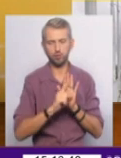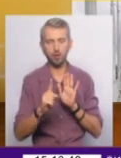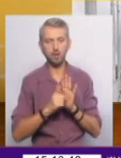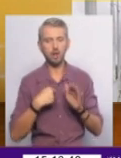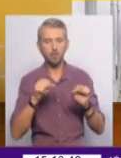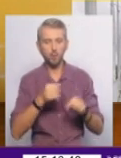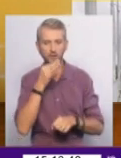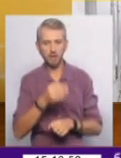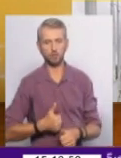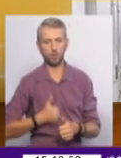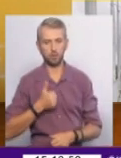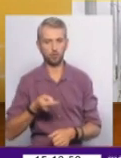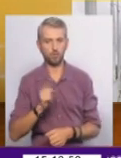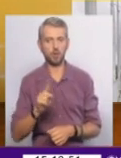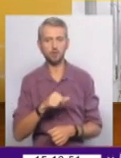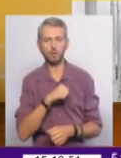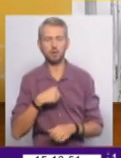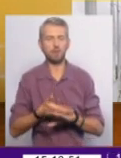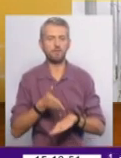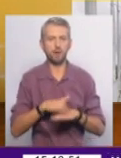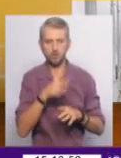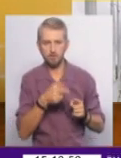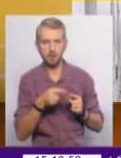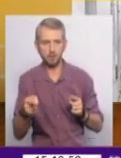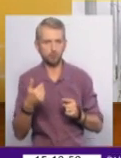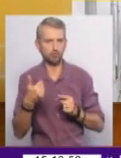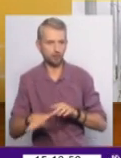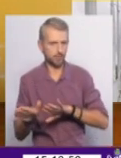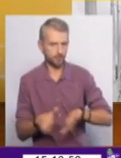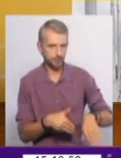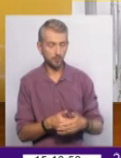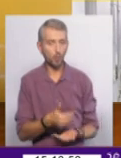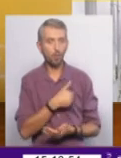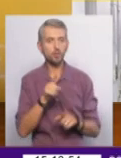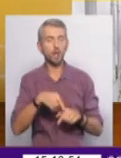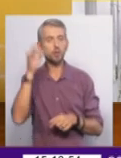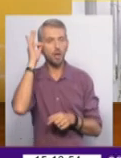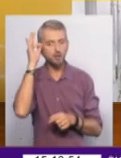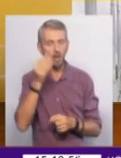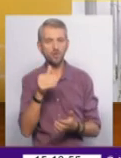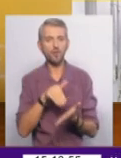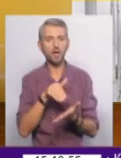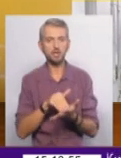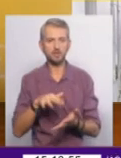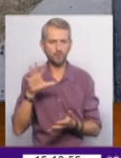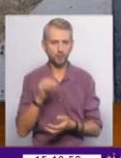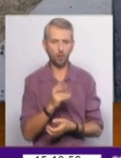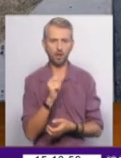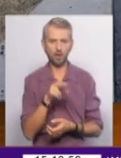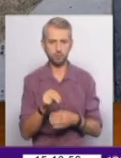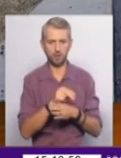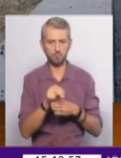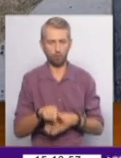про те, що найважчий період ми вже пройшли. Хочу також нагадати, що вартість всього капітального ремонту